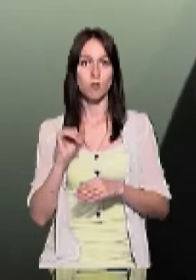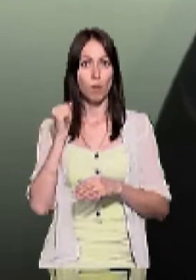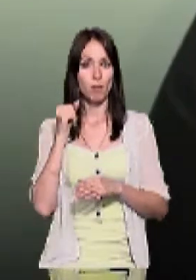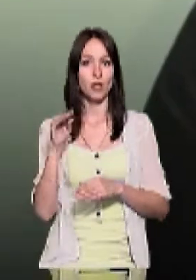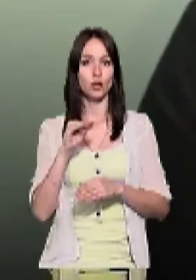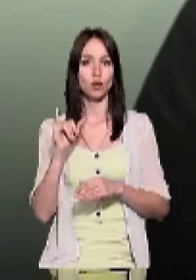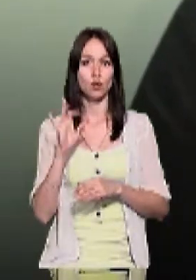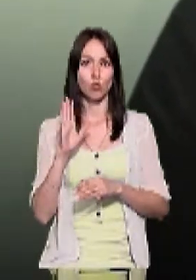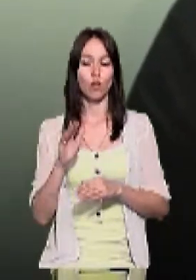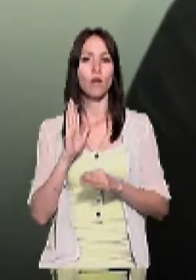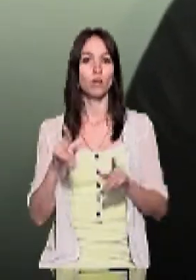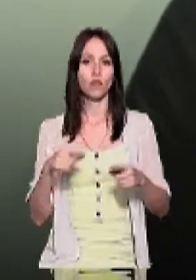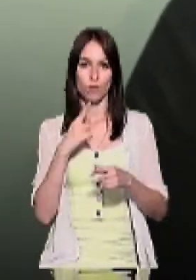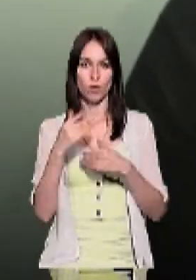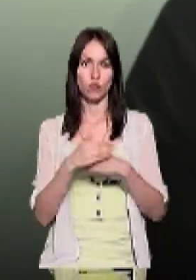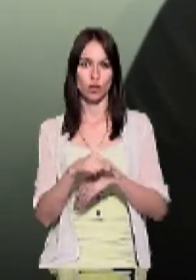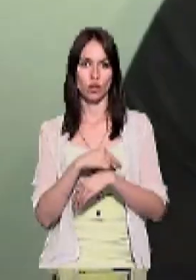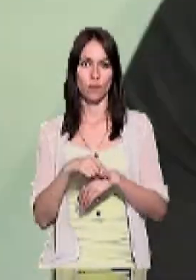буде встановлений в ближайше время.